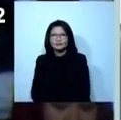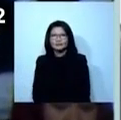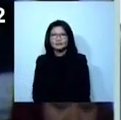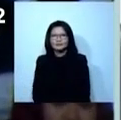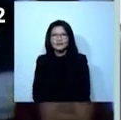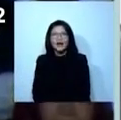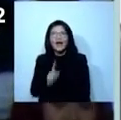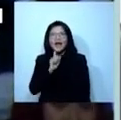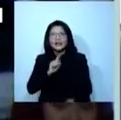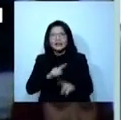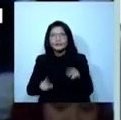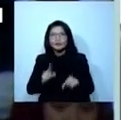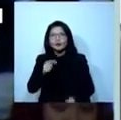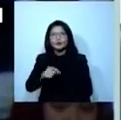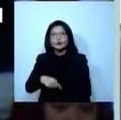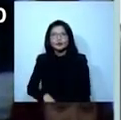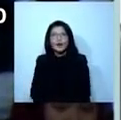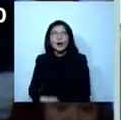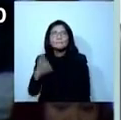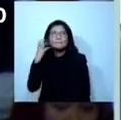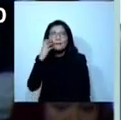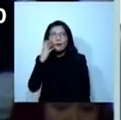komisi rekonsiliasi dan